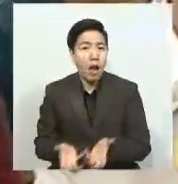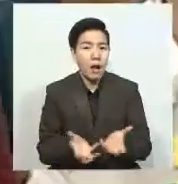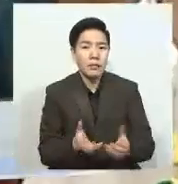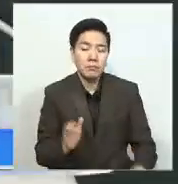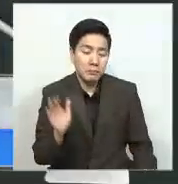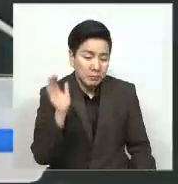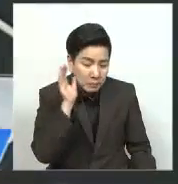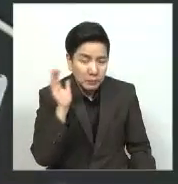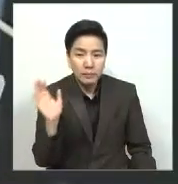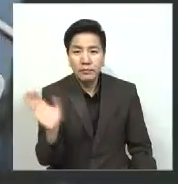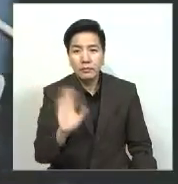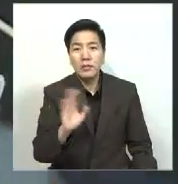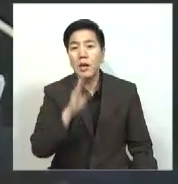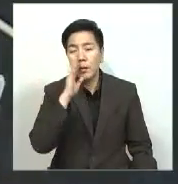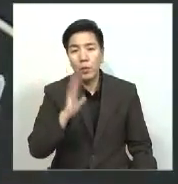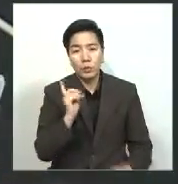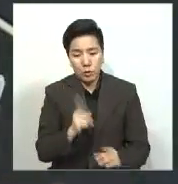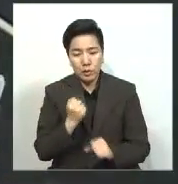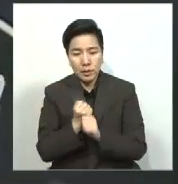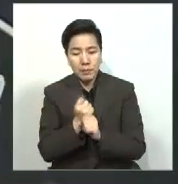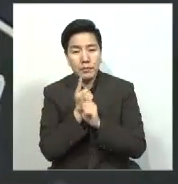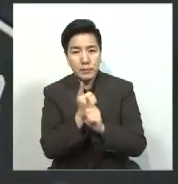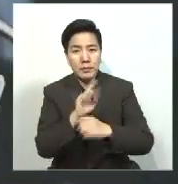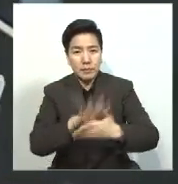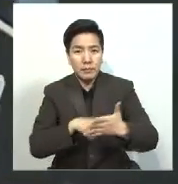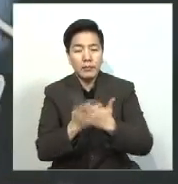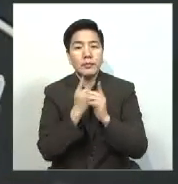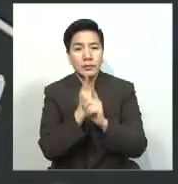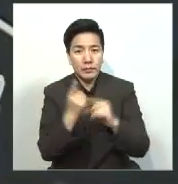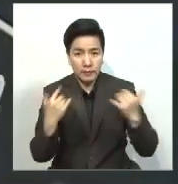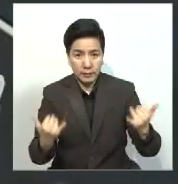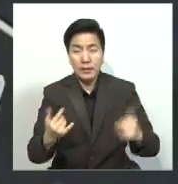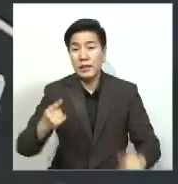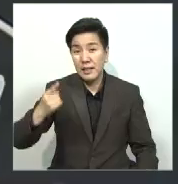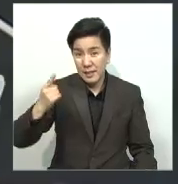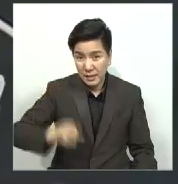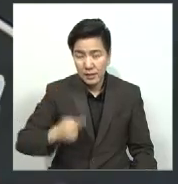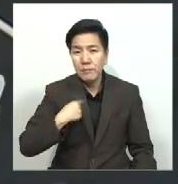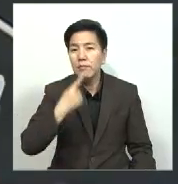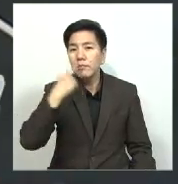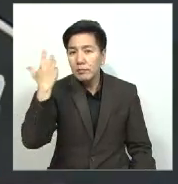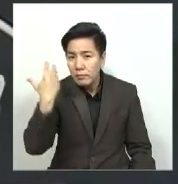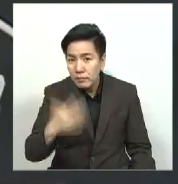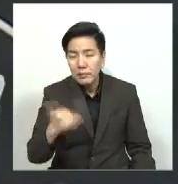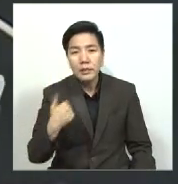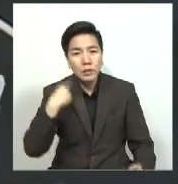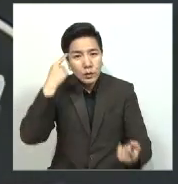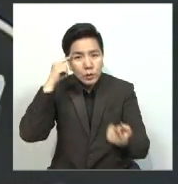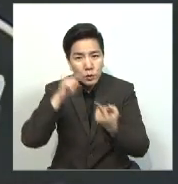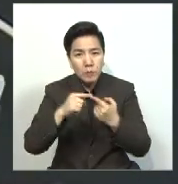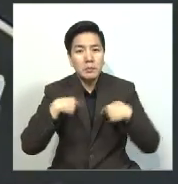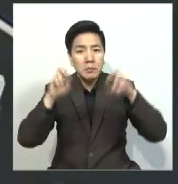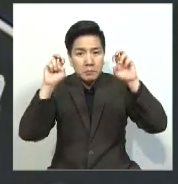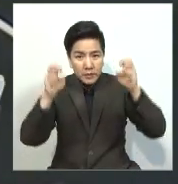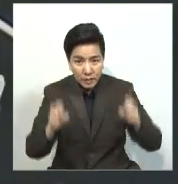าไปเชื่อเพราะว่าทุกคนนั้นก็ต้องเดินหน้าตามกลไกที่วางเอาไว้นะคะแน่นอนอย่างที่บอกไปค่ะนายกรัฐมนตรีได้เน้นย้ำในหล